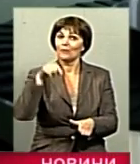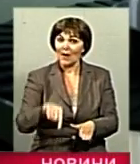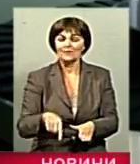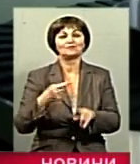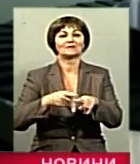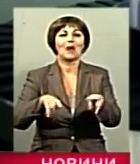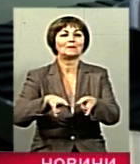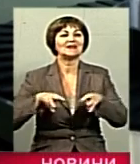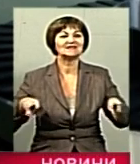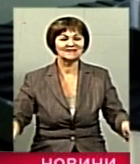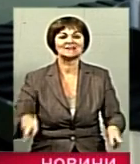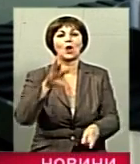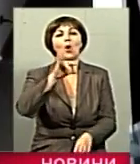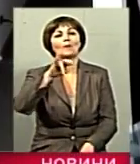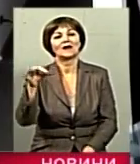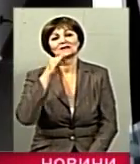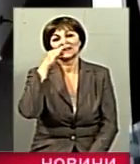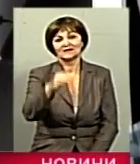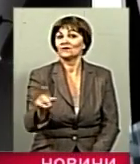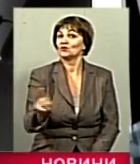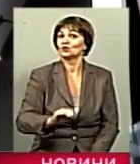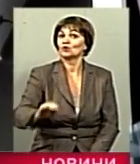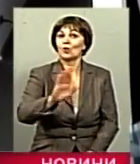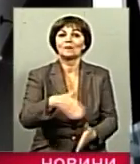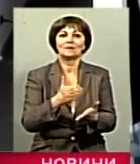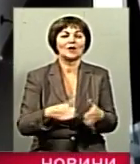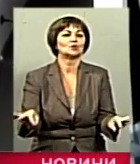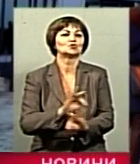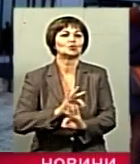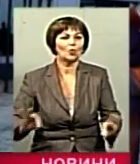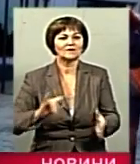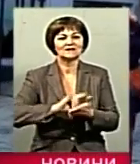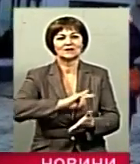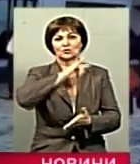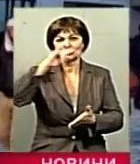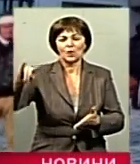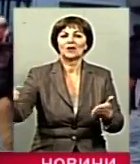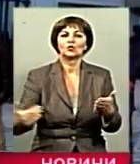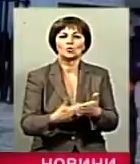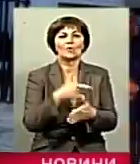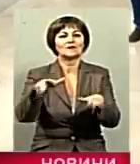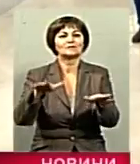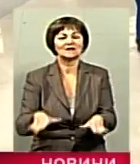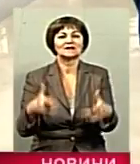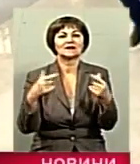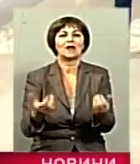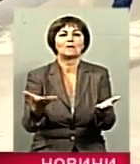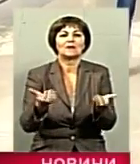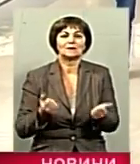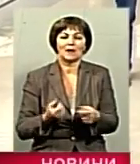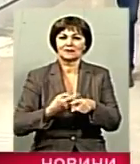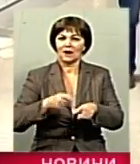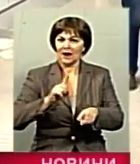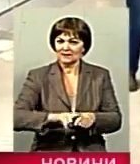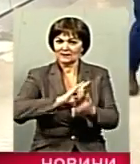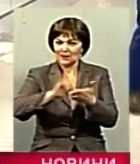міністр інфраструктури Володимир Омелян зазначив, що Житомир має чудову злітну смугу та новий термінал, роботи над яким завершуються. Дуже